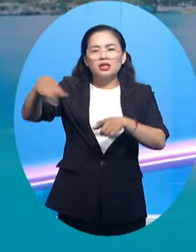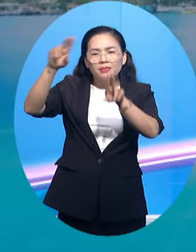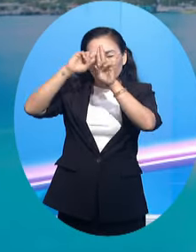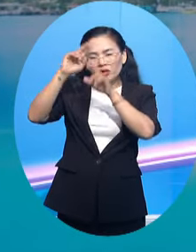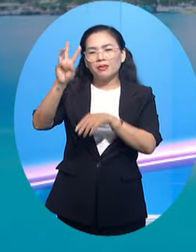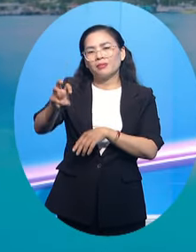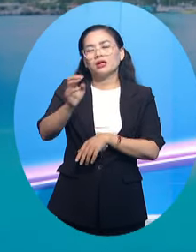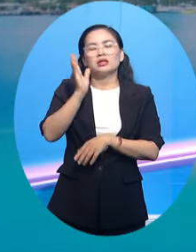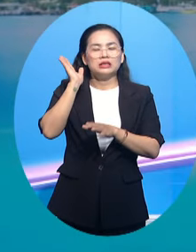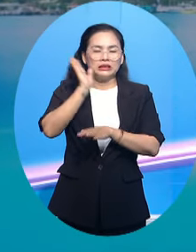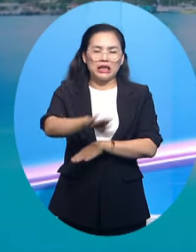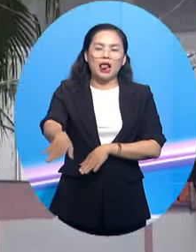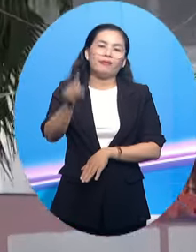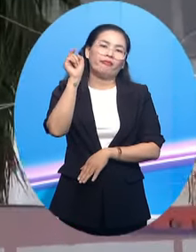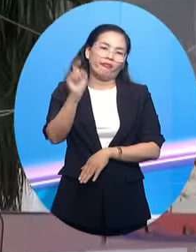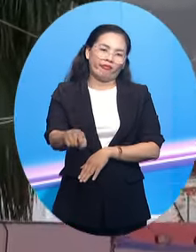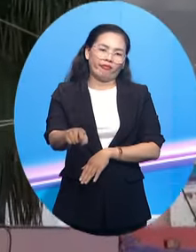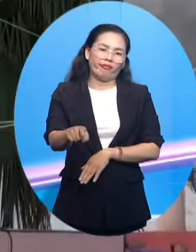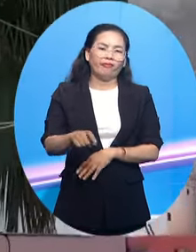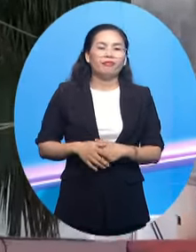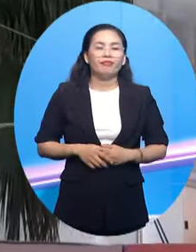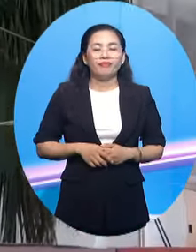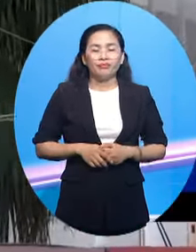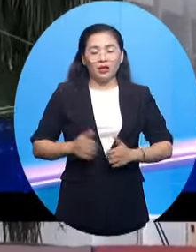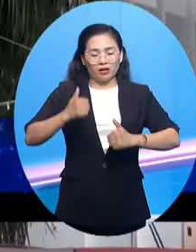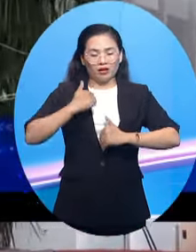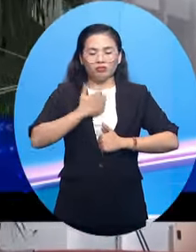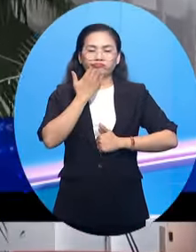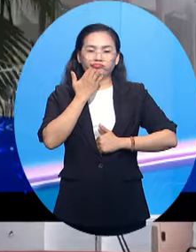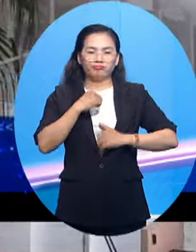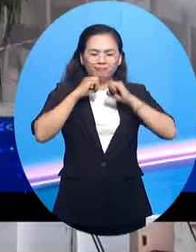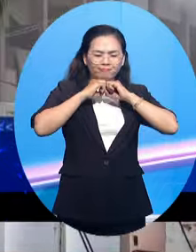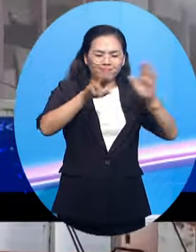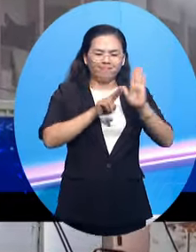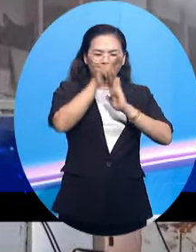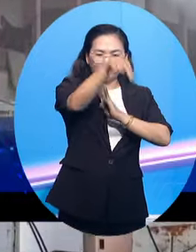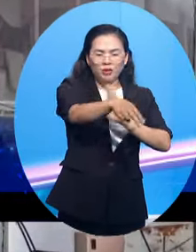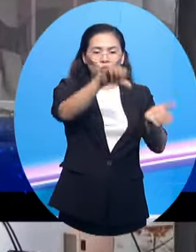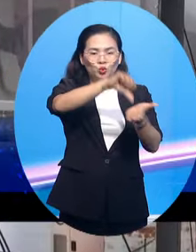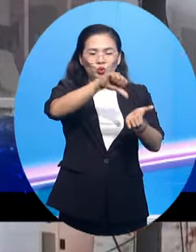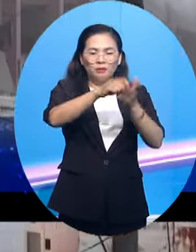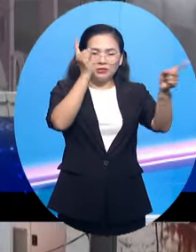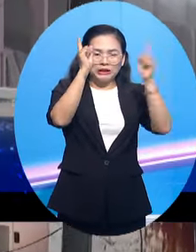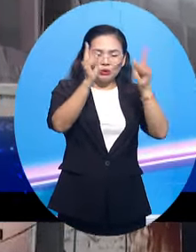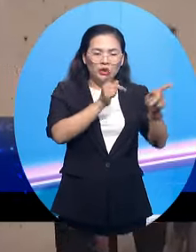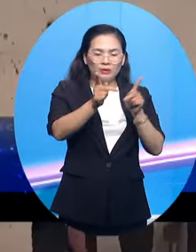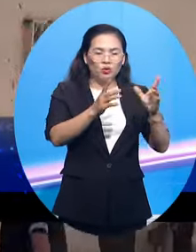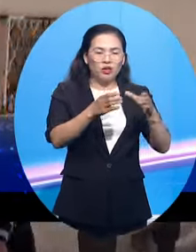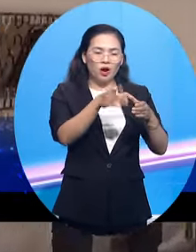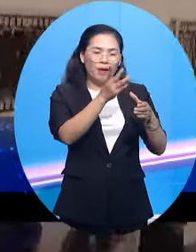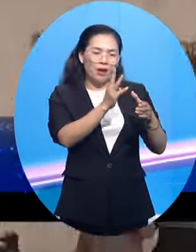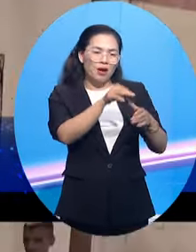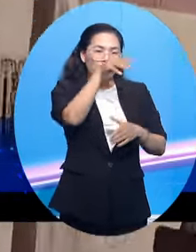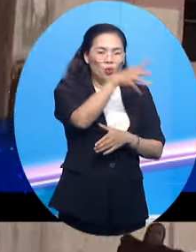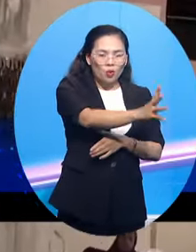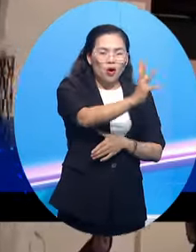cả trẻ em quân đội Israel Cho biết vụ không kích nhằm vào một trung tâm chỉ huy và kiểm soát của hamas nằm trong